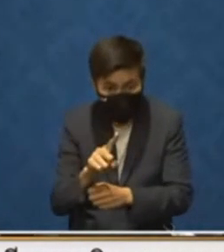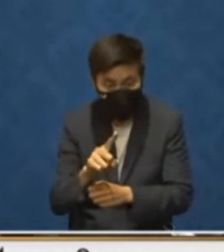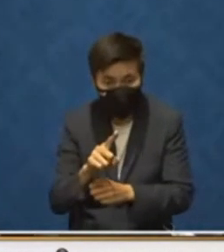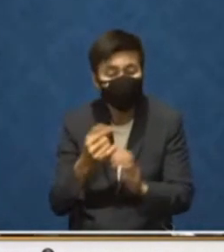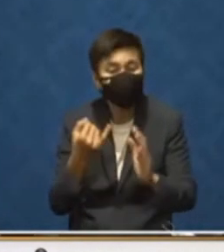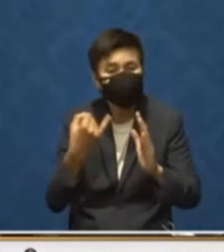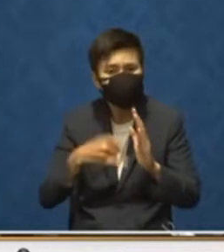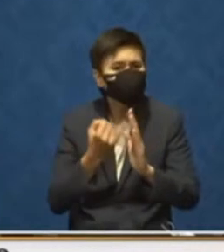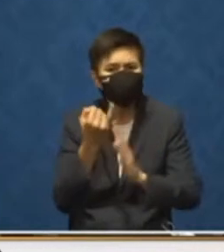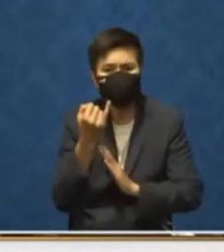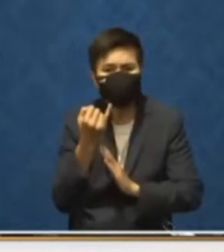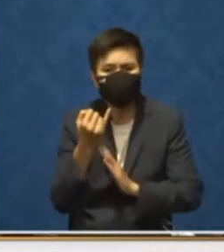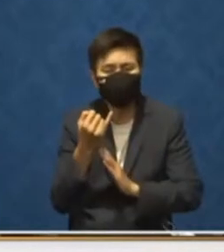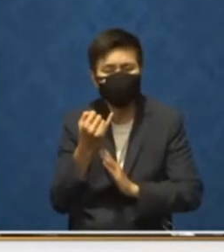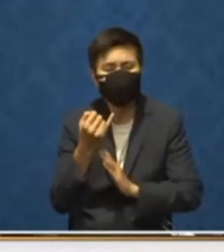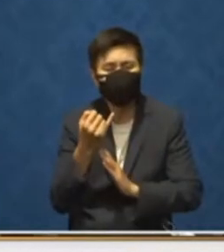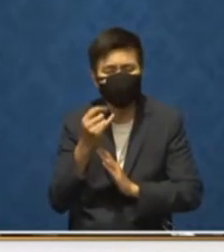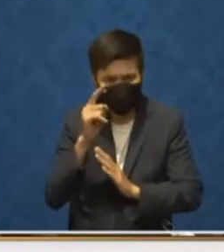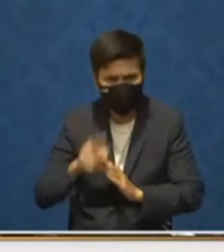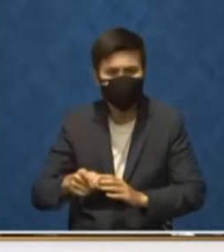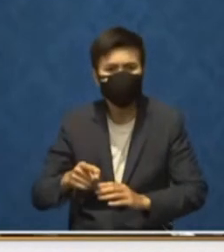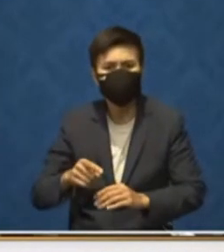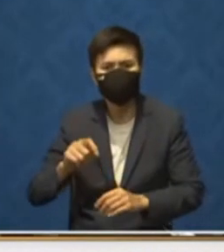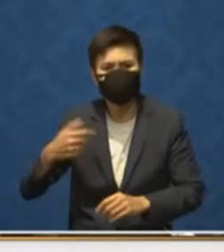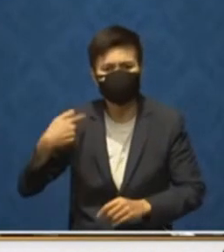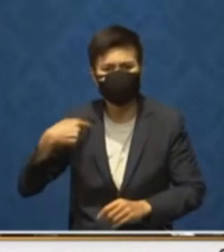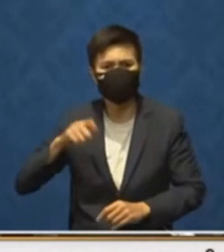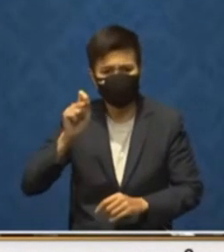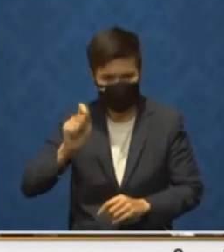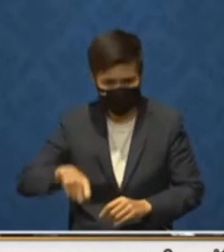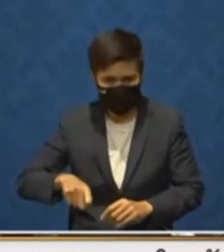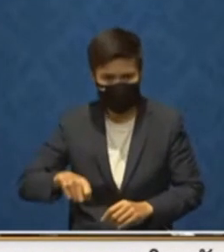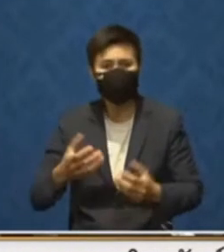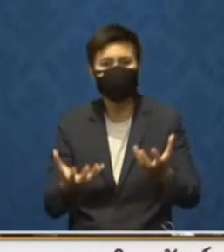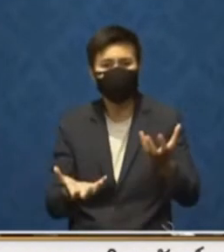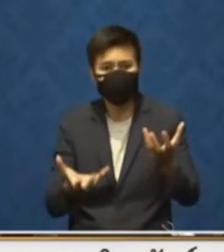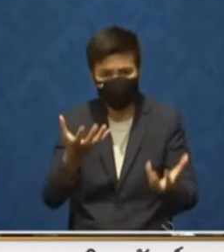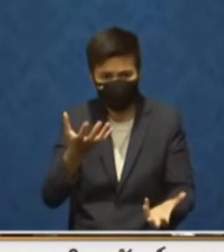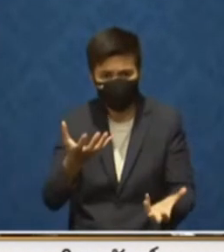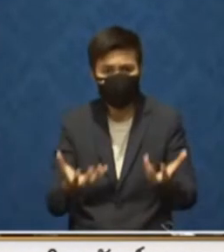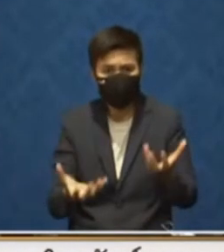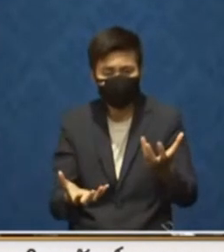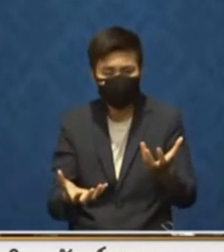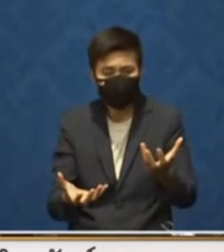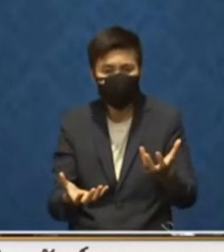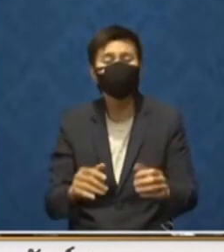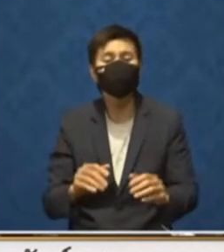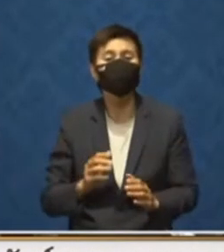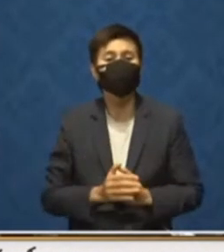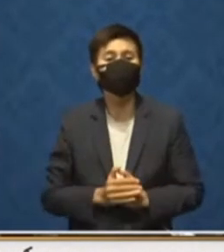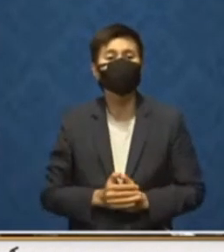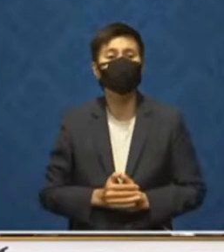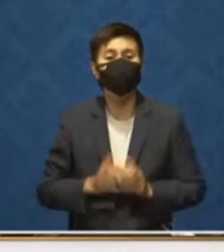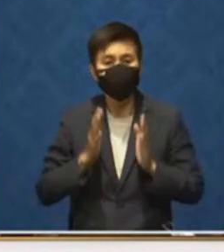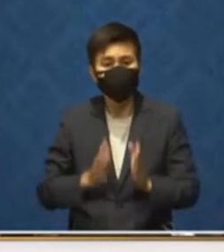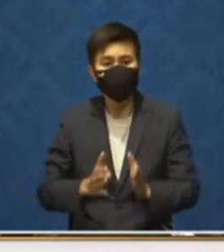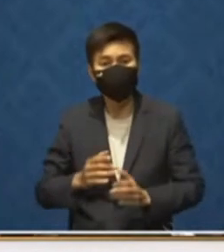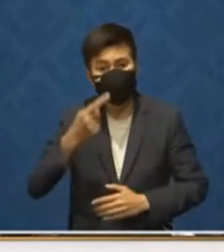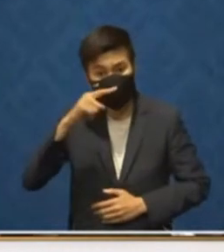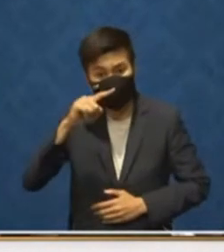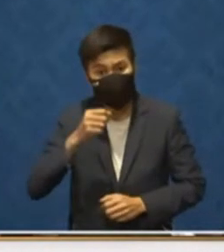สู่มีการยุติธรรมเพื่อให้มันสำเร็จลงไปให้ชัดเจนลงไปว่าคนข้างเราทำผิดจริงหรือเปล่า